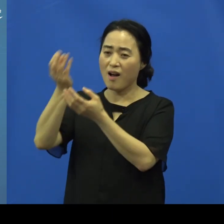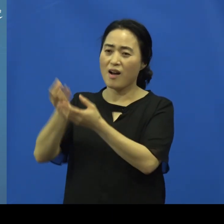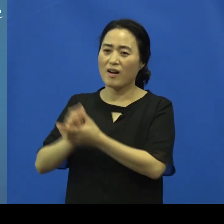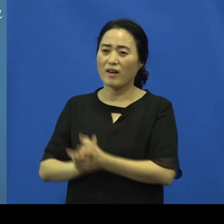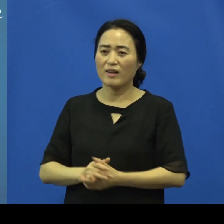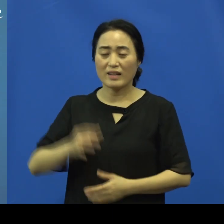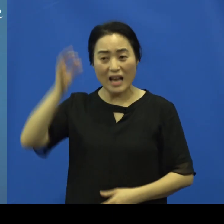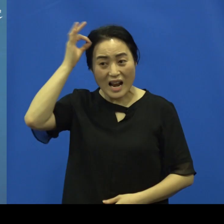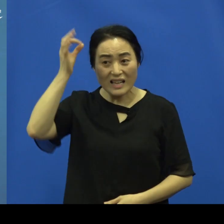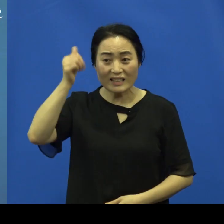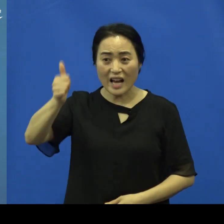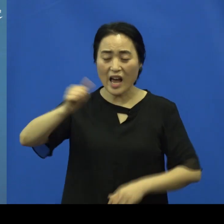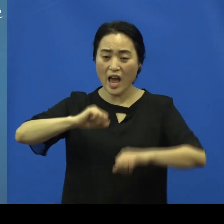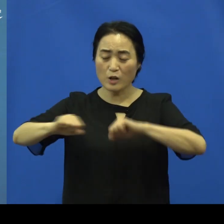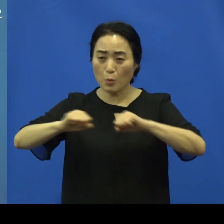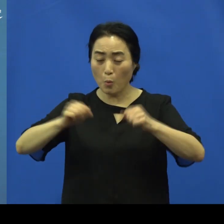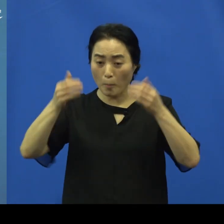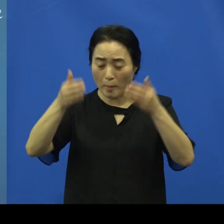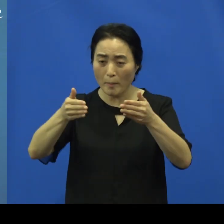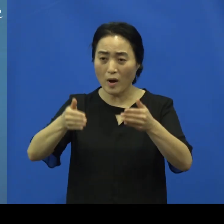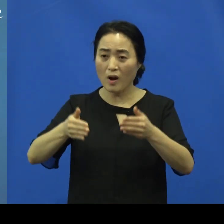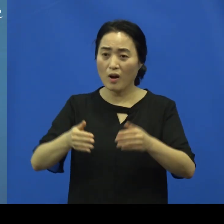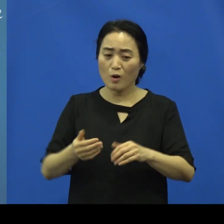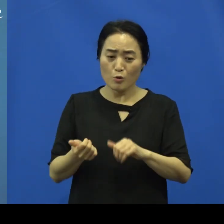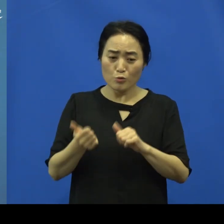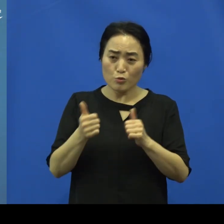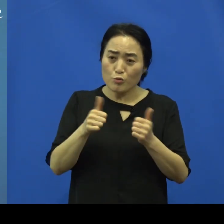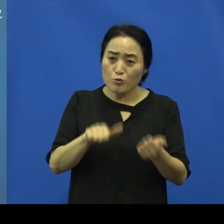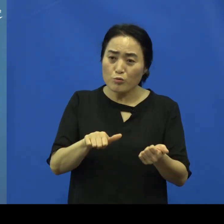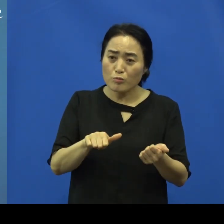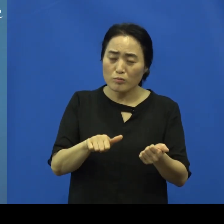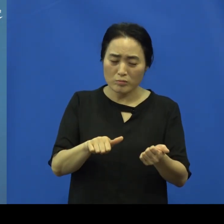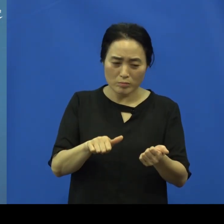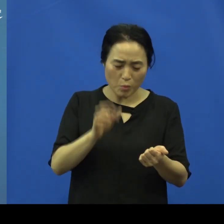여러분, 엘리사의 행동에 주목하십시오. 그는 죽음 앞에 물러서지 않습니다.